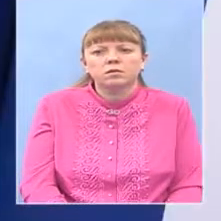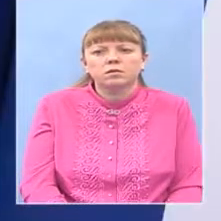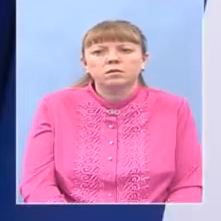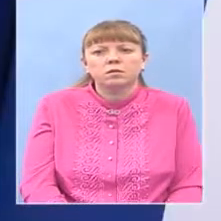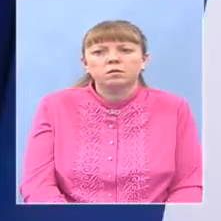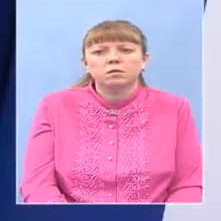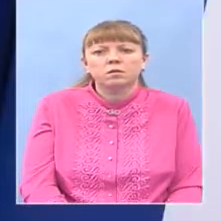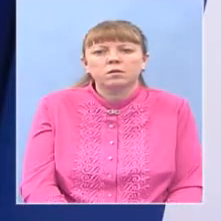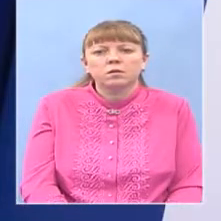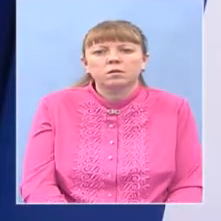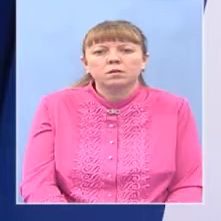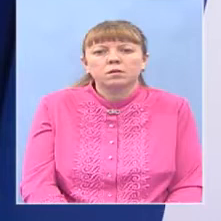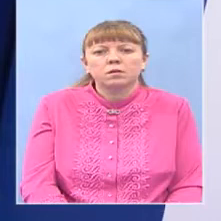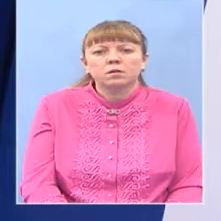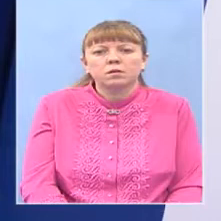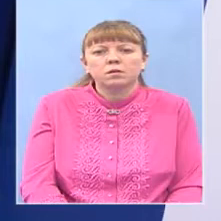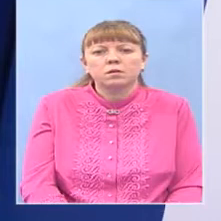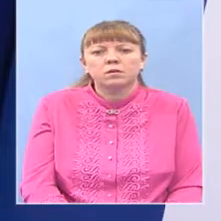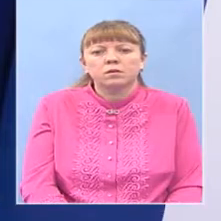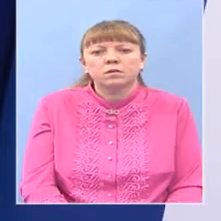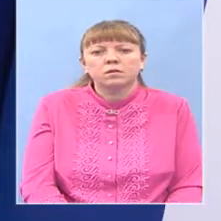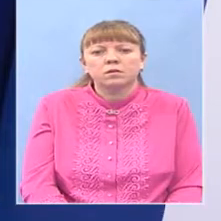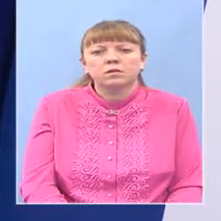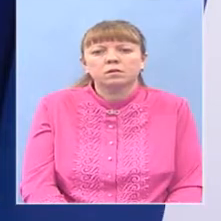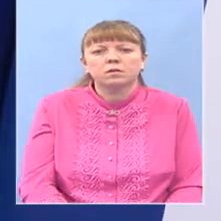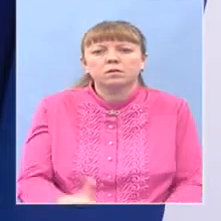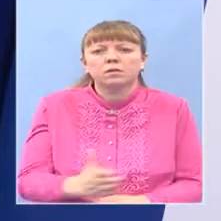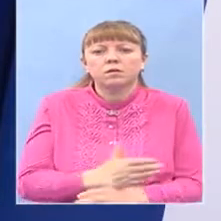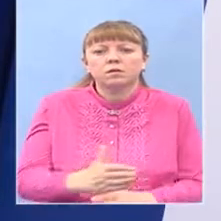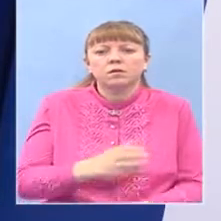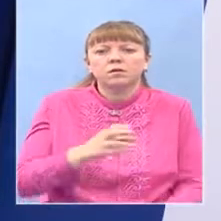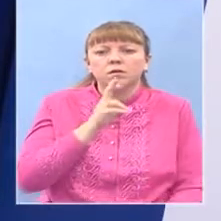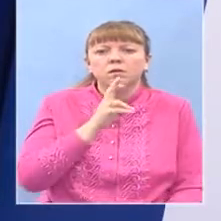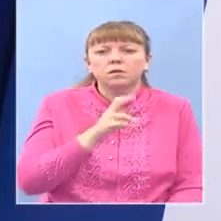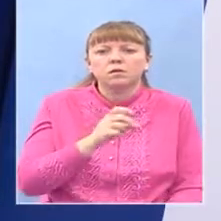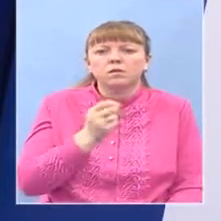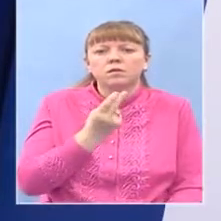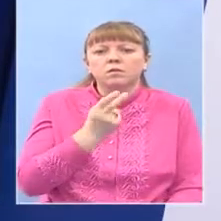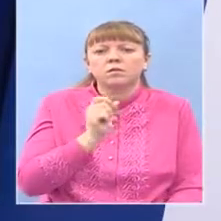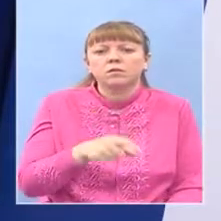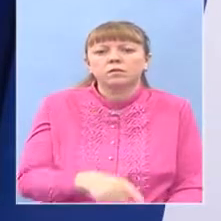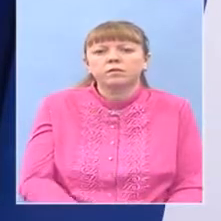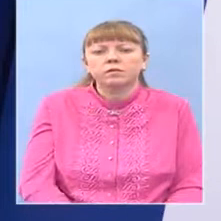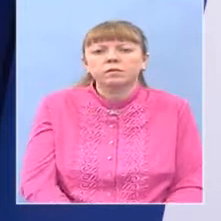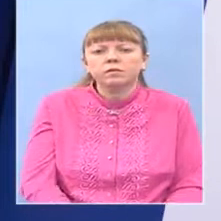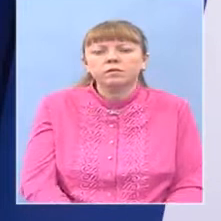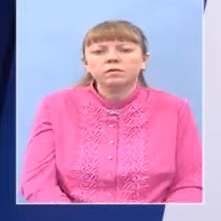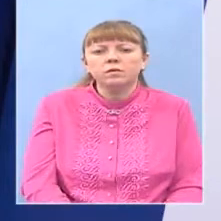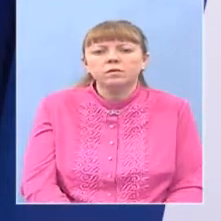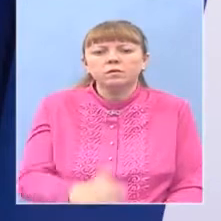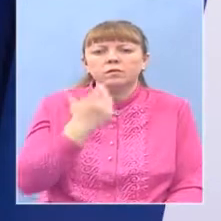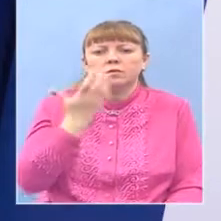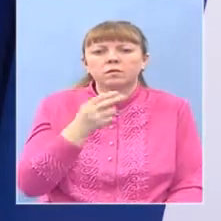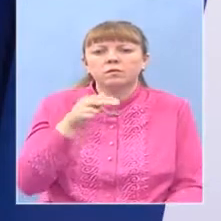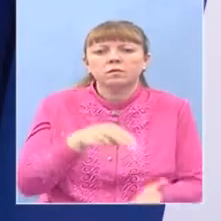На сегодняшний день. Но вот единственное отличие госсоцзаказа от гранта, вообще социального заказа от гранта, это когда